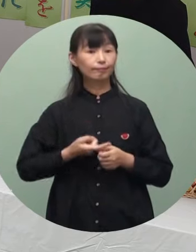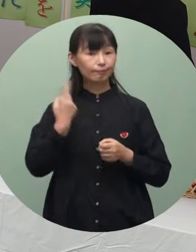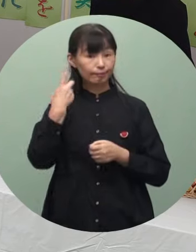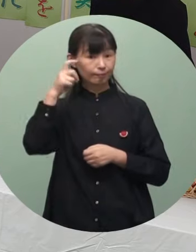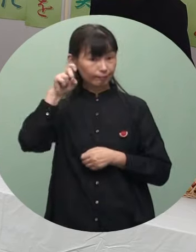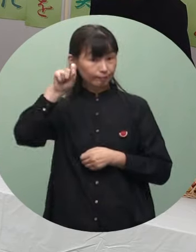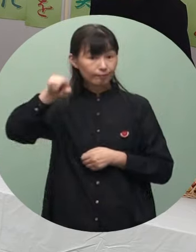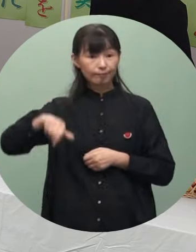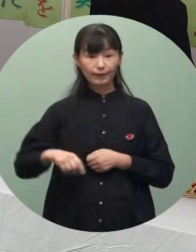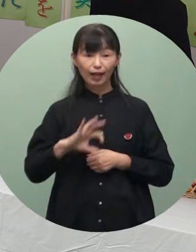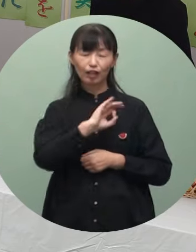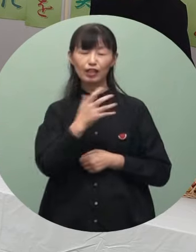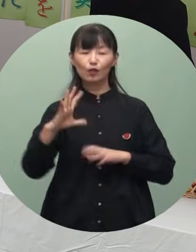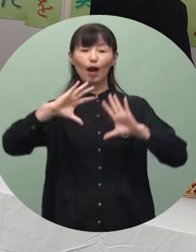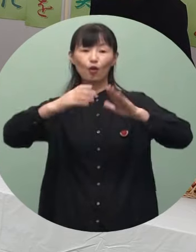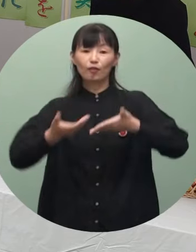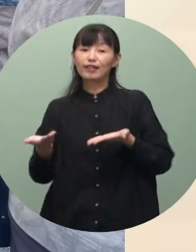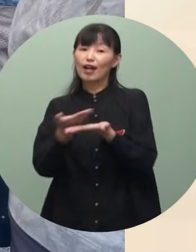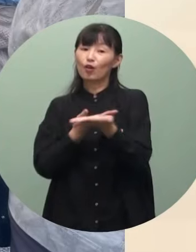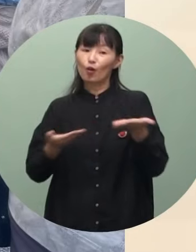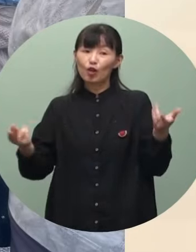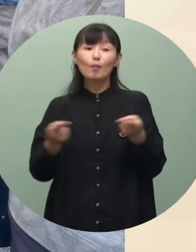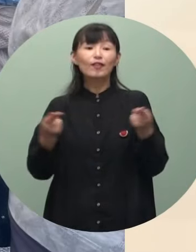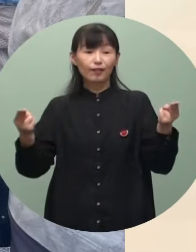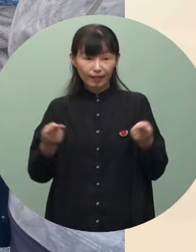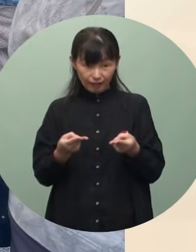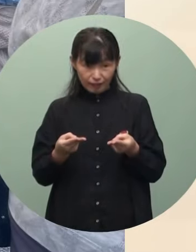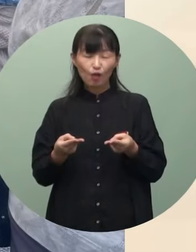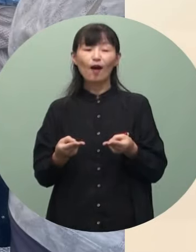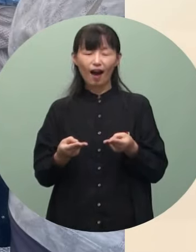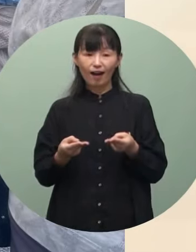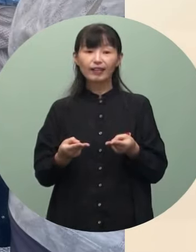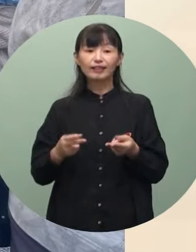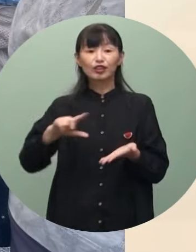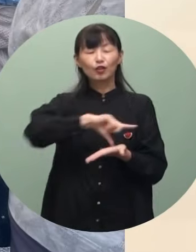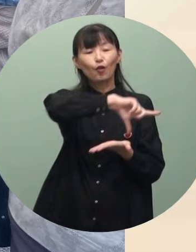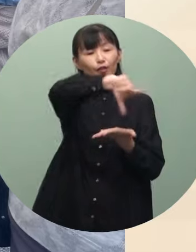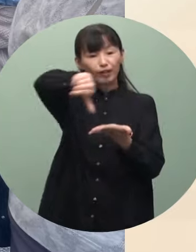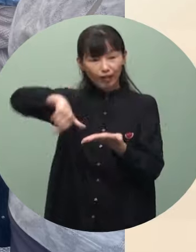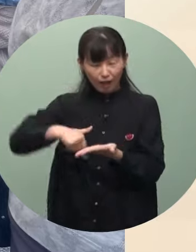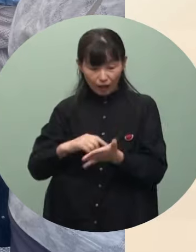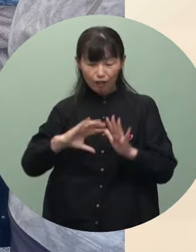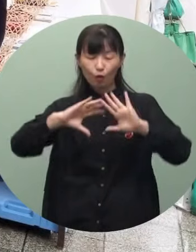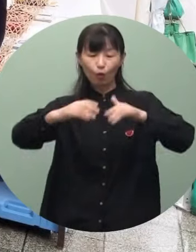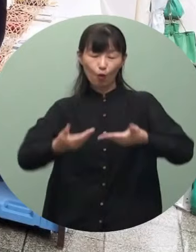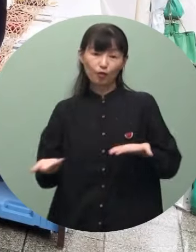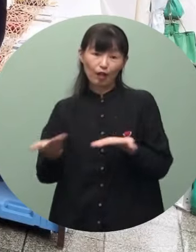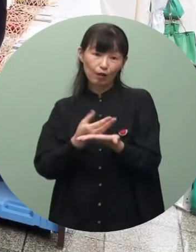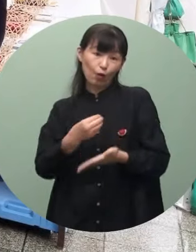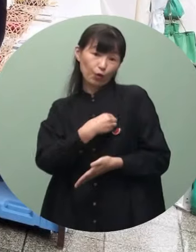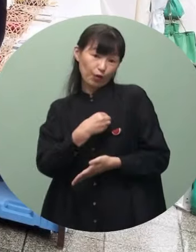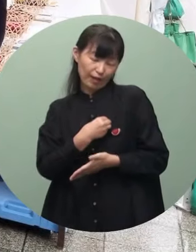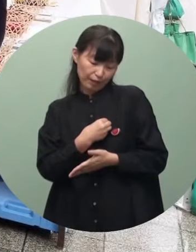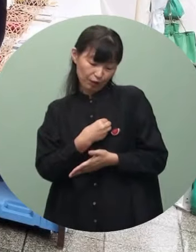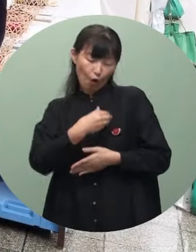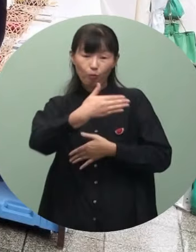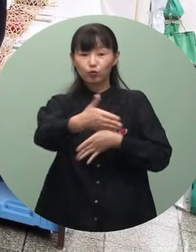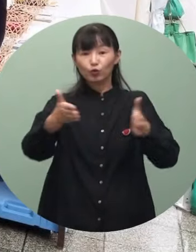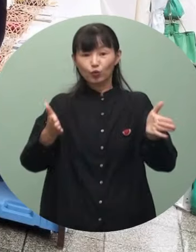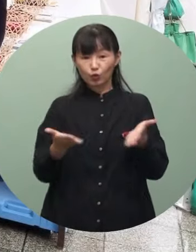去年10月の金沢国際交流祭りでは、石川中央都市圏の国際交流員のブースを出